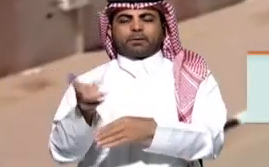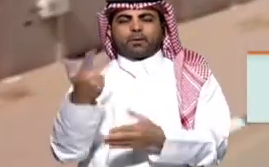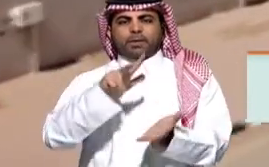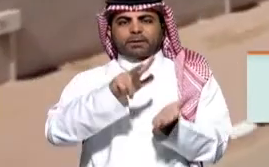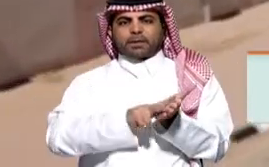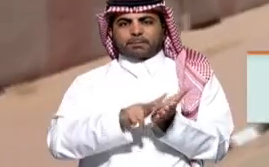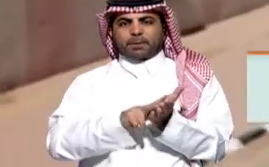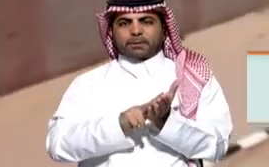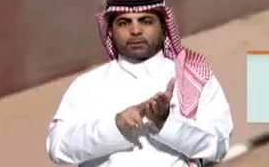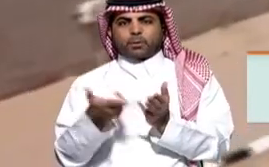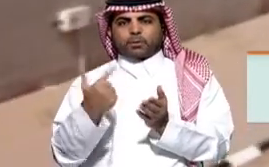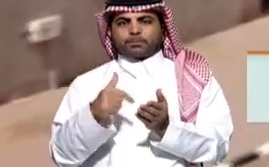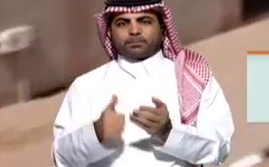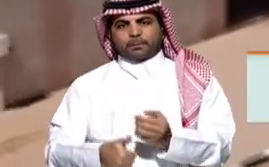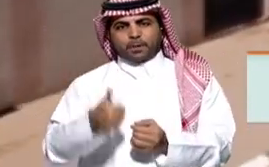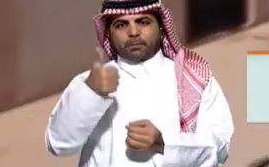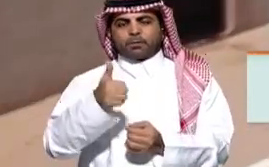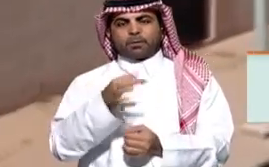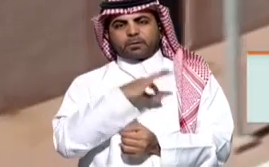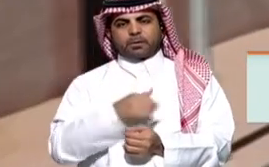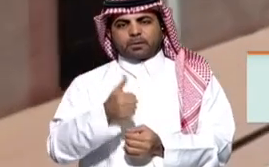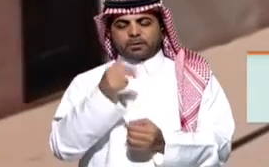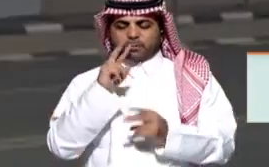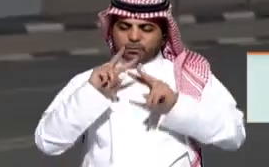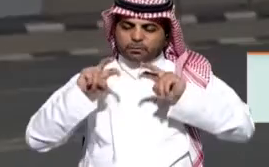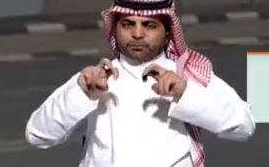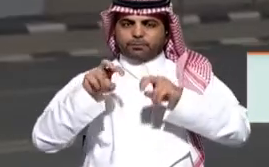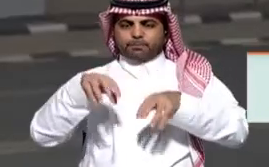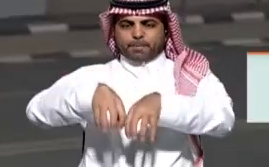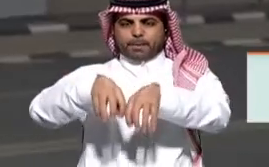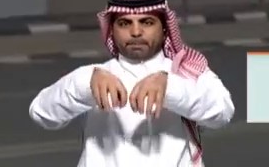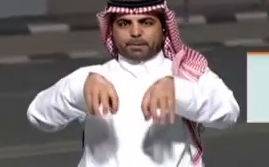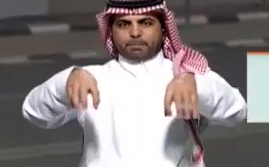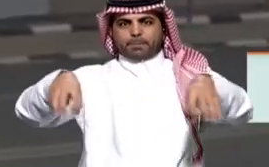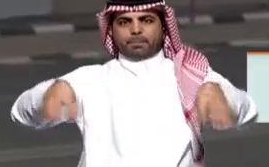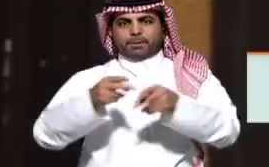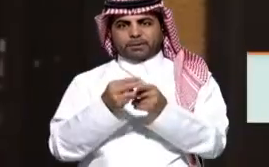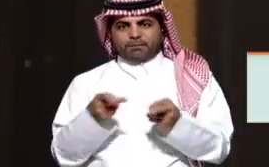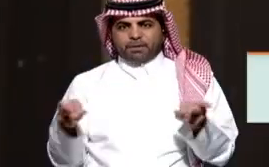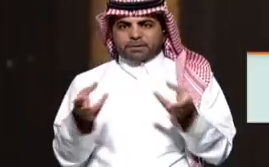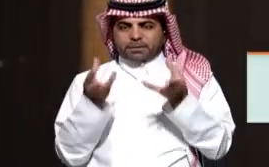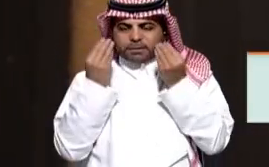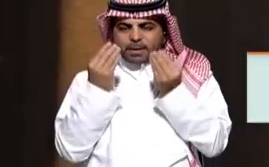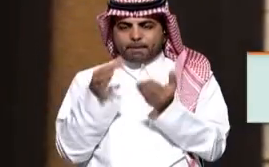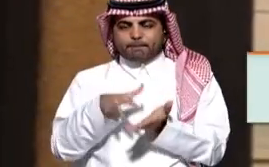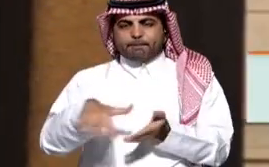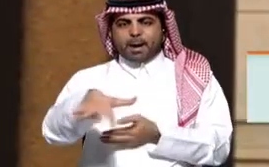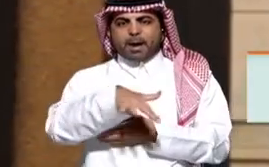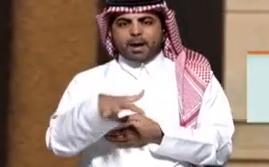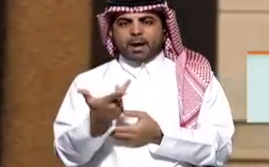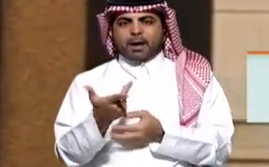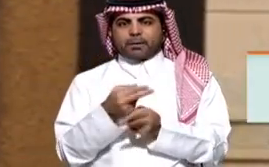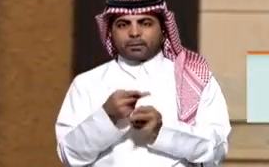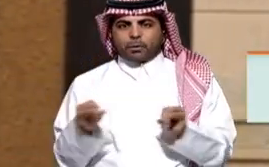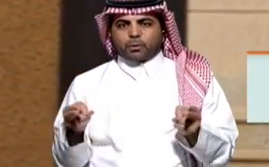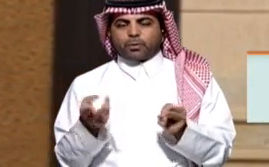سكني للهواتف، إذ يمكن للمستفيدين الاطلاع على الوحدات المتنوعة وتفاصيلها ومواقعها